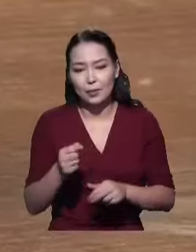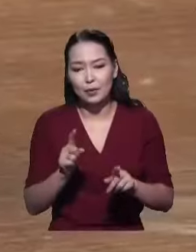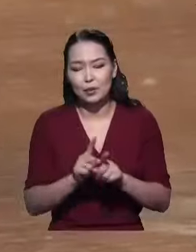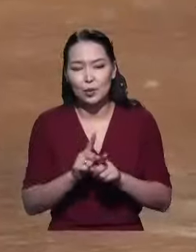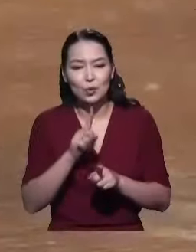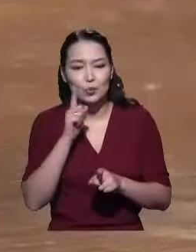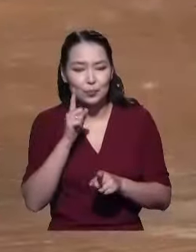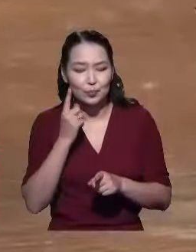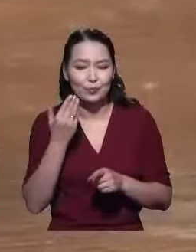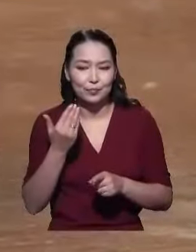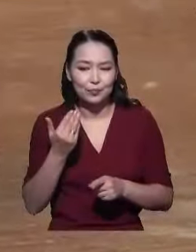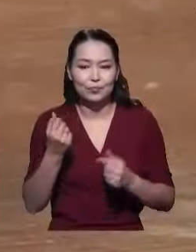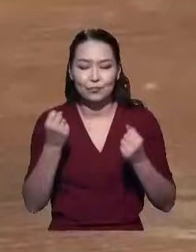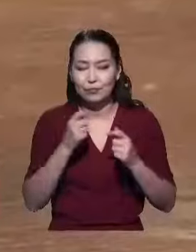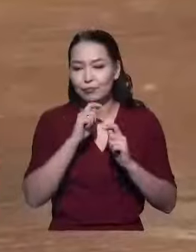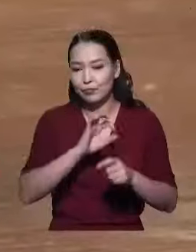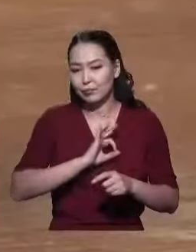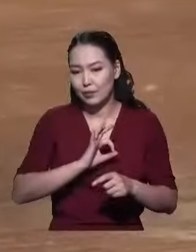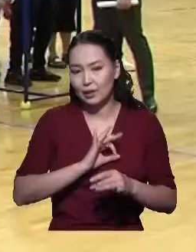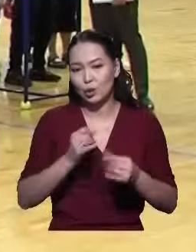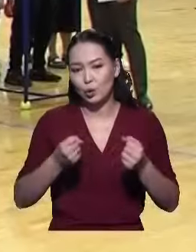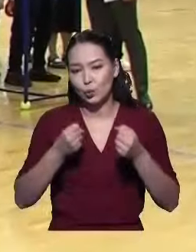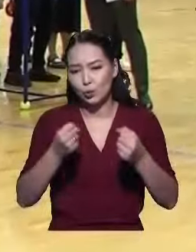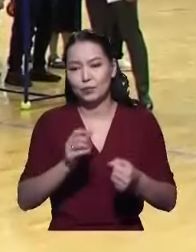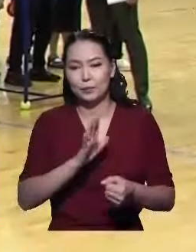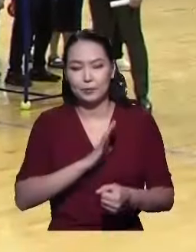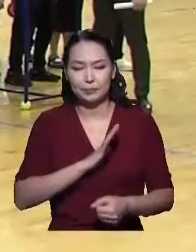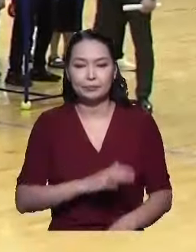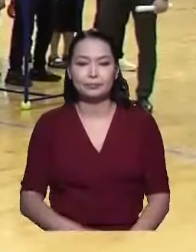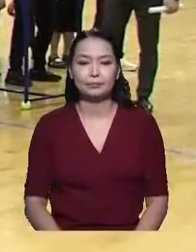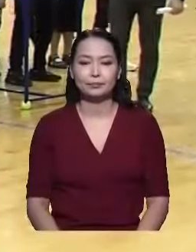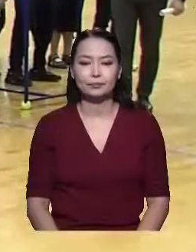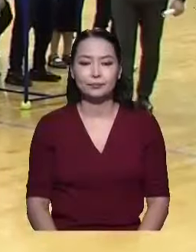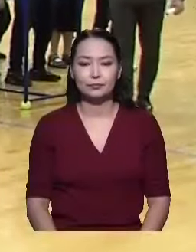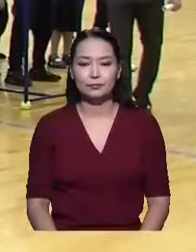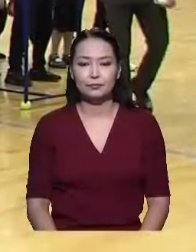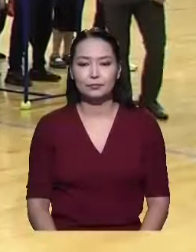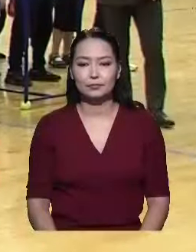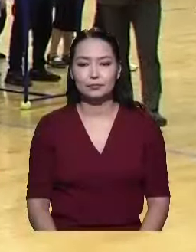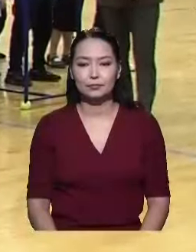спортсмены были награждены медалями и кубками. Асимжан Жузбаева, Бауыржан Жолдыбалин, Астана Таймс.